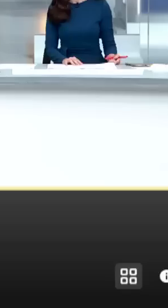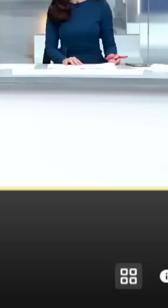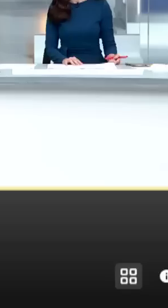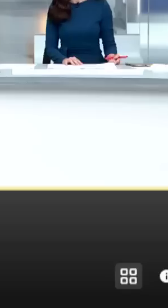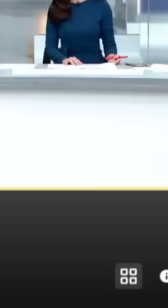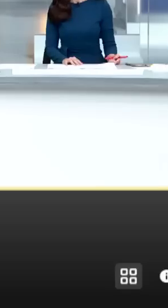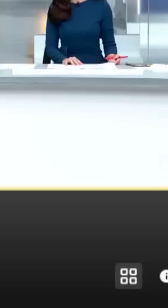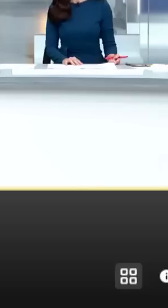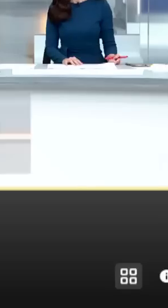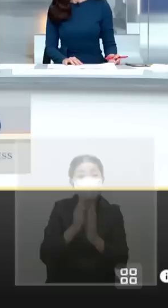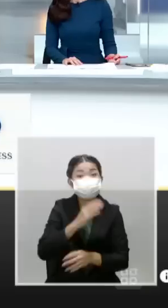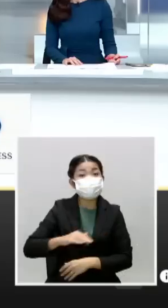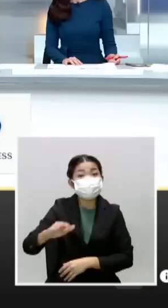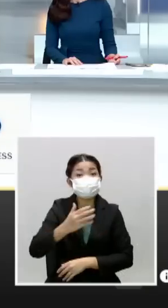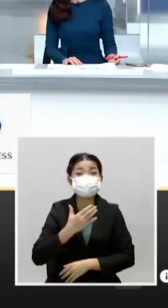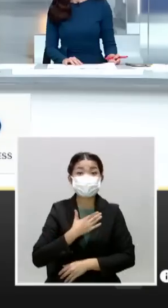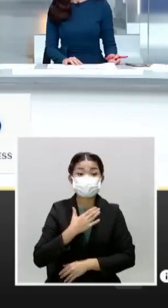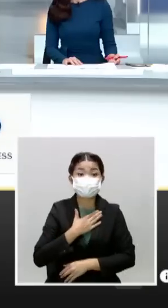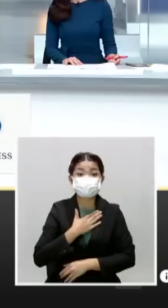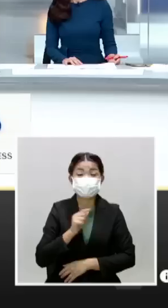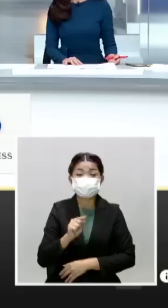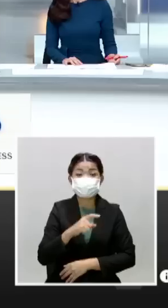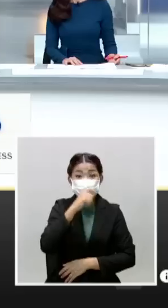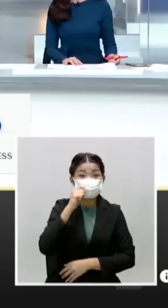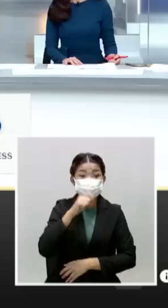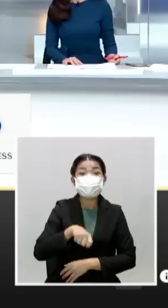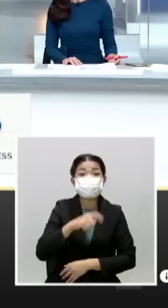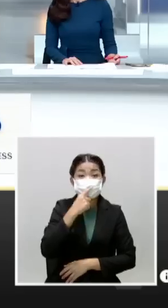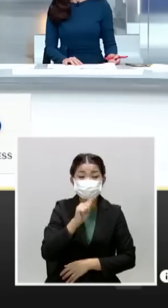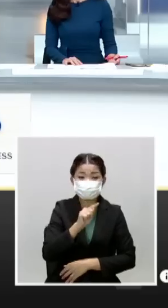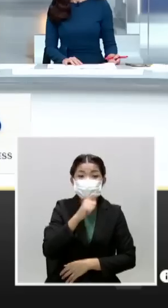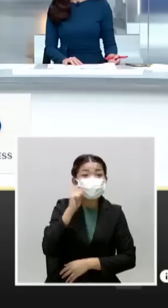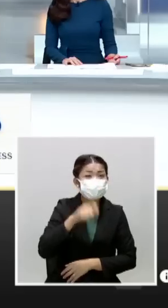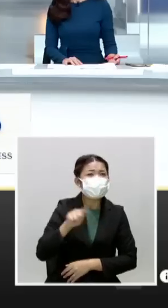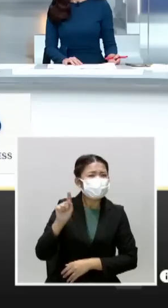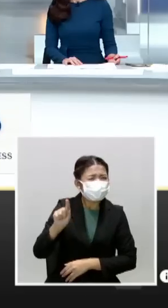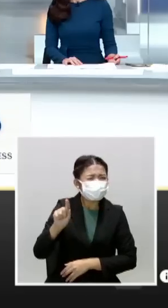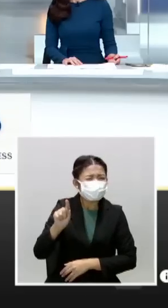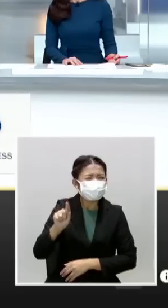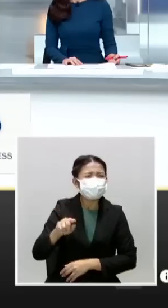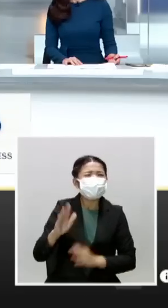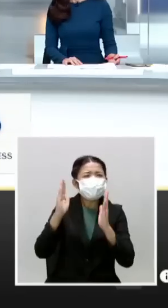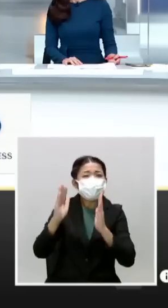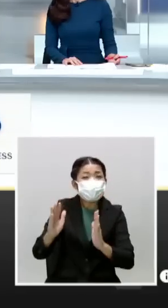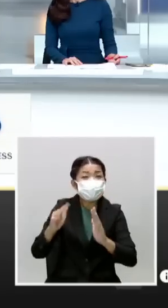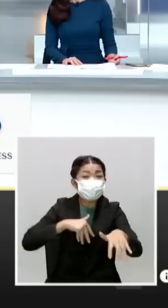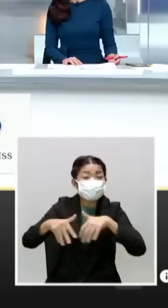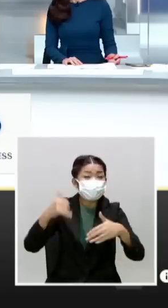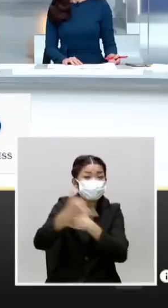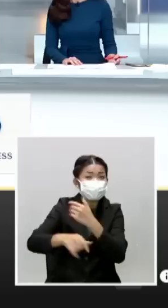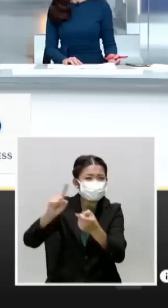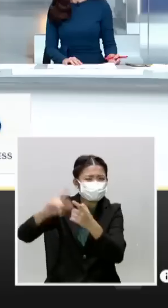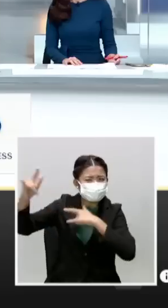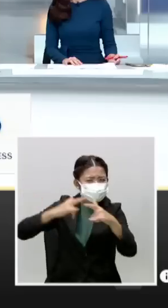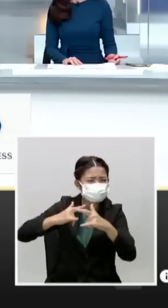สวัสดีค่ะคุณลิซ่าคุณนิวคุณผู้ชมคะหลังจากที่ยูเครนเรียกร้องให้ชาติตะวันตกแบนหรือจำกัดวีซ่านักท่องเที่ยวชาวรัสเซียนะคะเพื่อเป็นการค